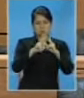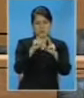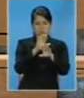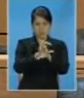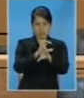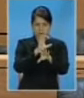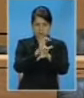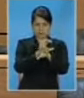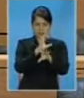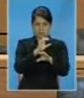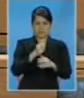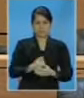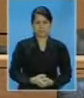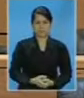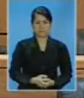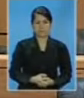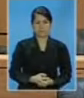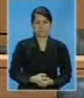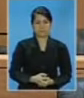การ